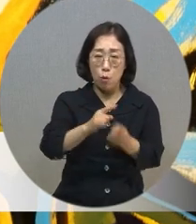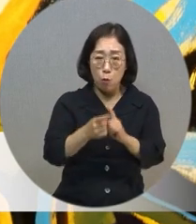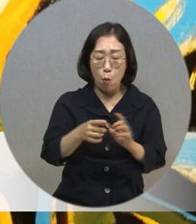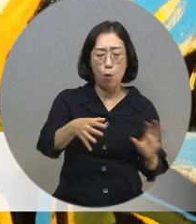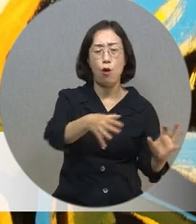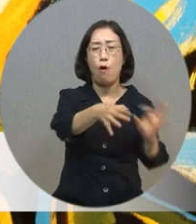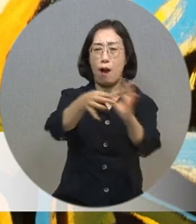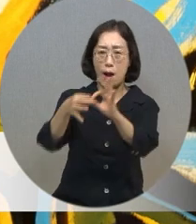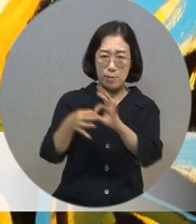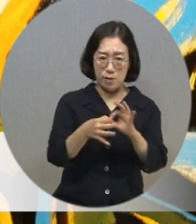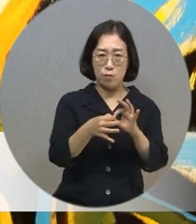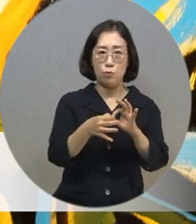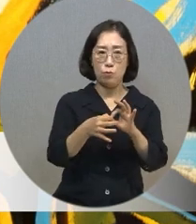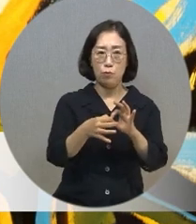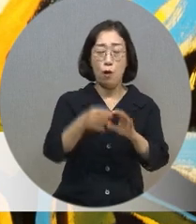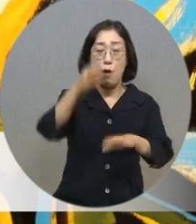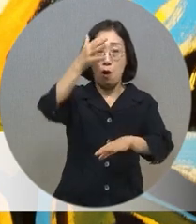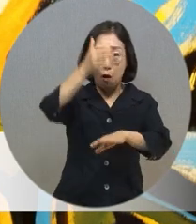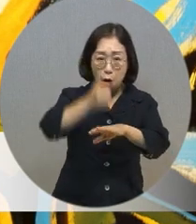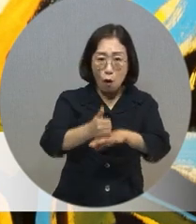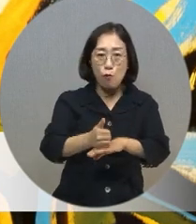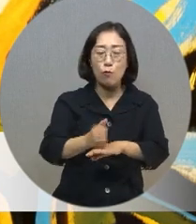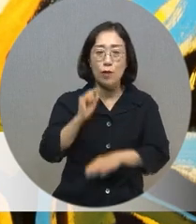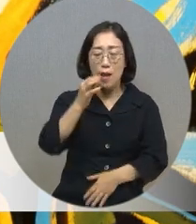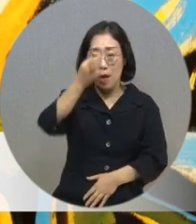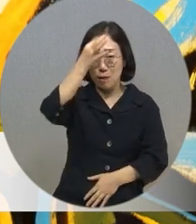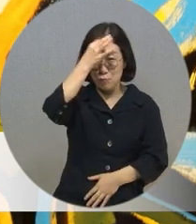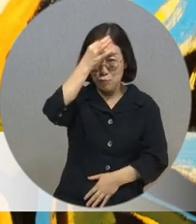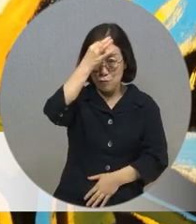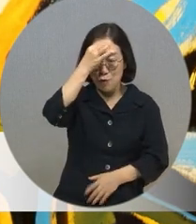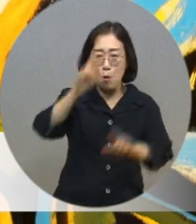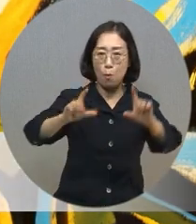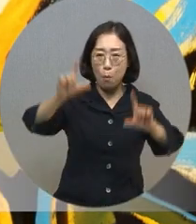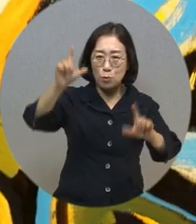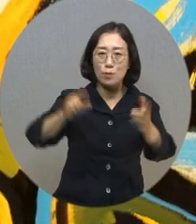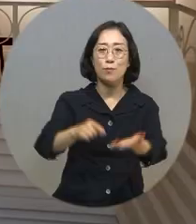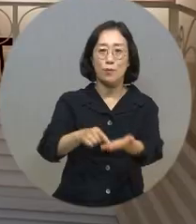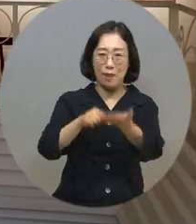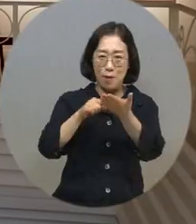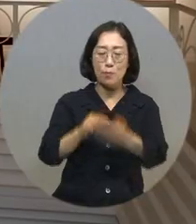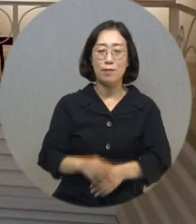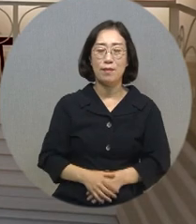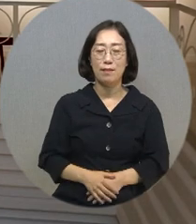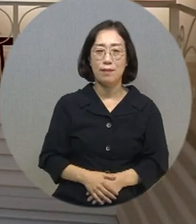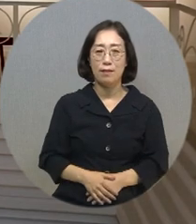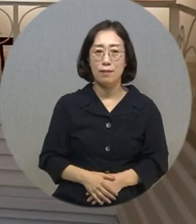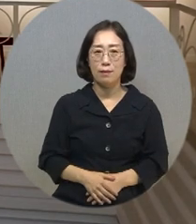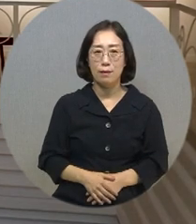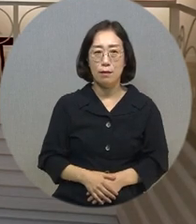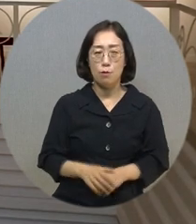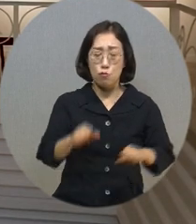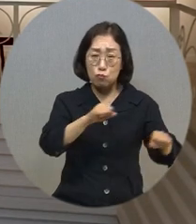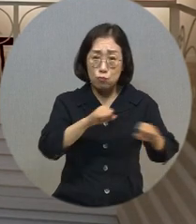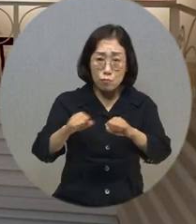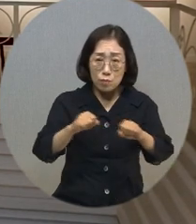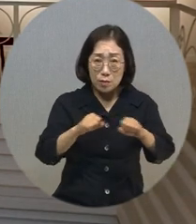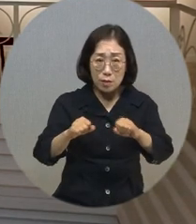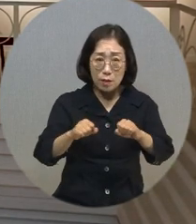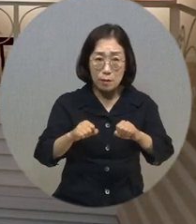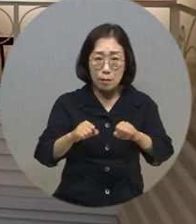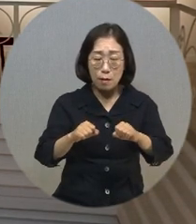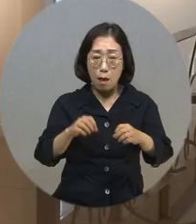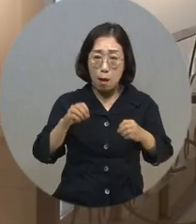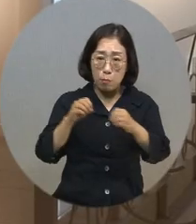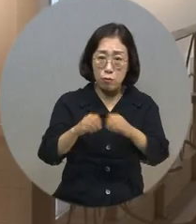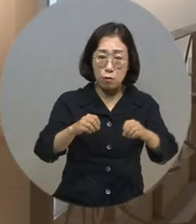결합을 이루어서 결국에는 하나의 예술 작품으로 탄생이 되었는데요 움직임의 이동은 파동을